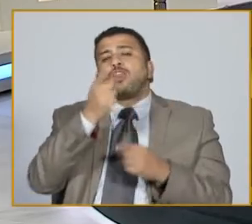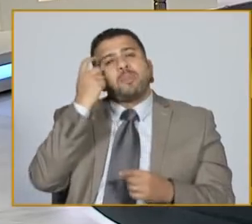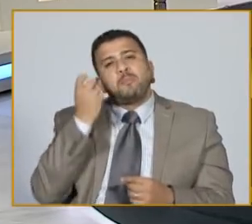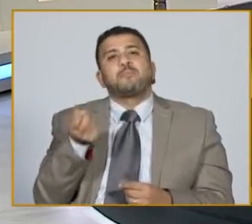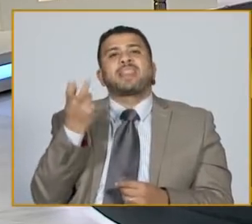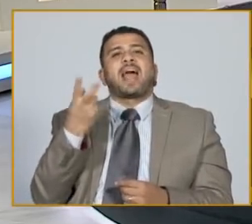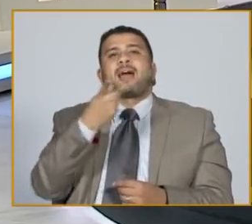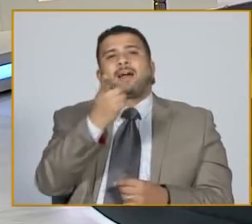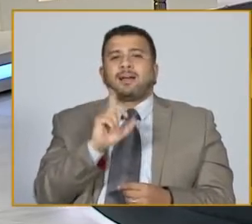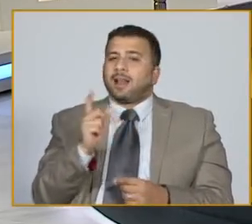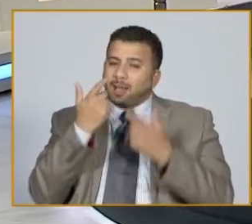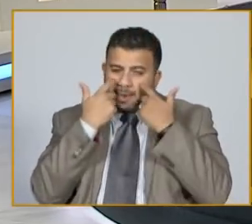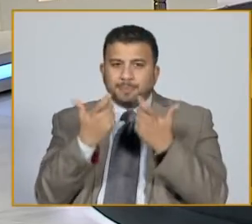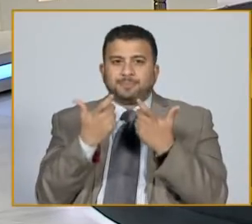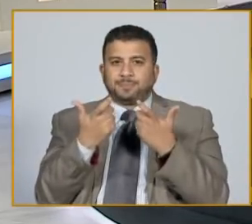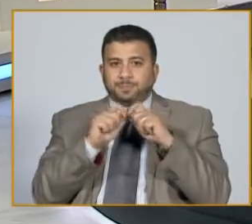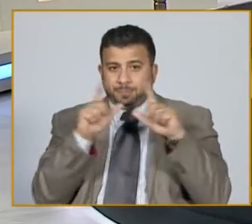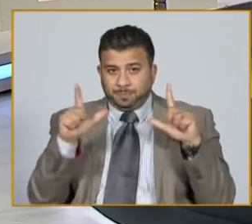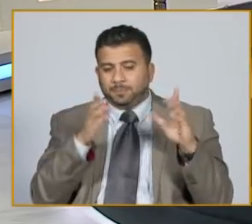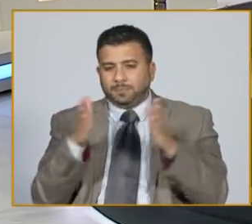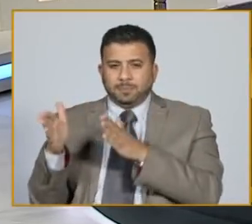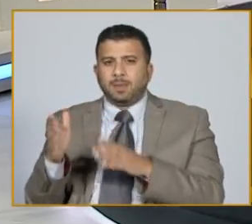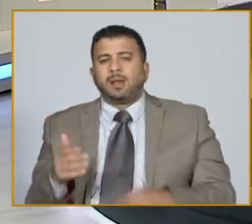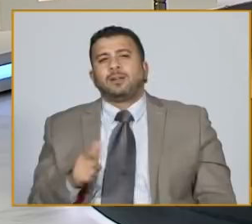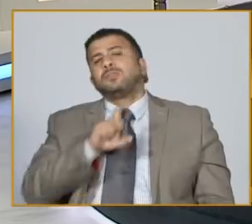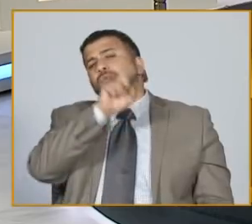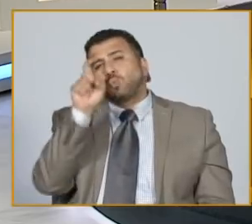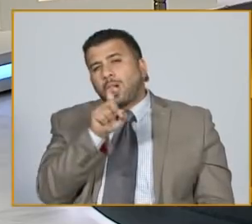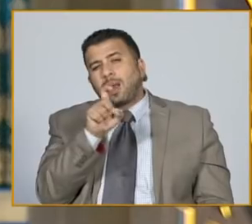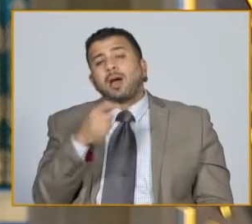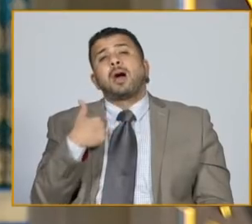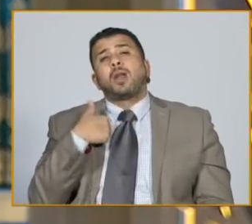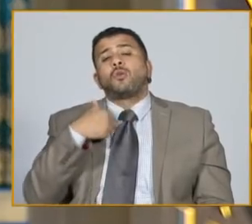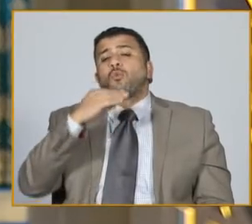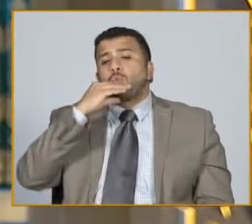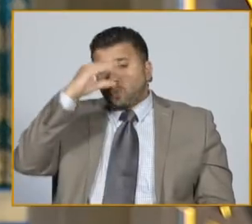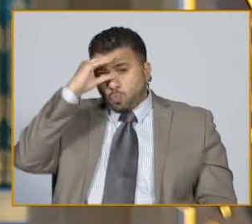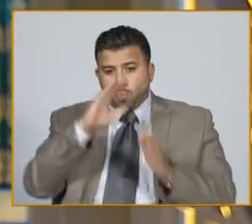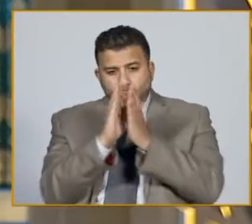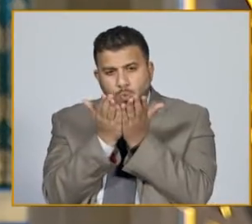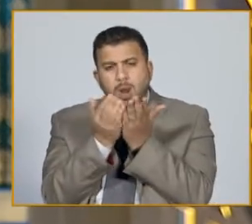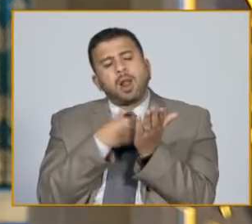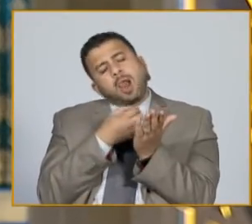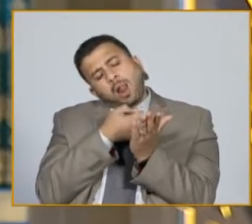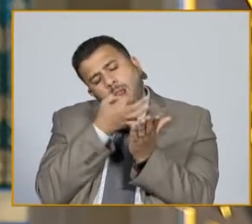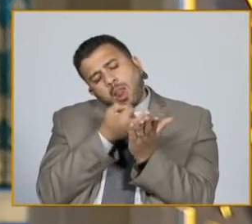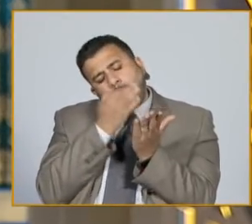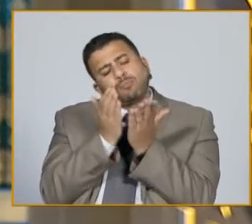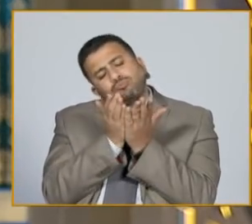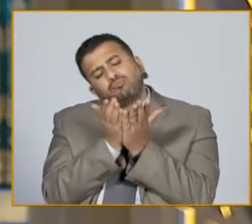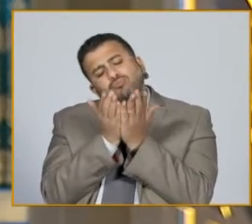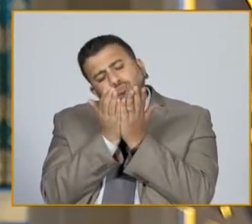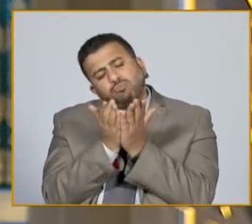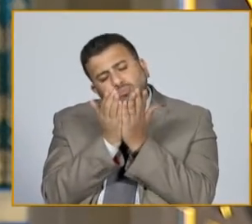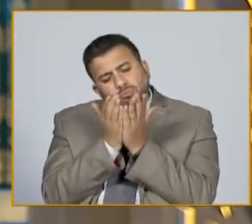علي يقول إذا كنت أنا في المسجد وأقرأ القرآن وأذن المؤذن، ما العمل في مثل هذه الحالة؟ أخوي الفاضل بارك الله فيك، أولا قراءة القرآن